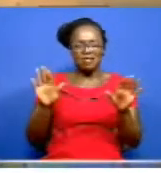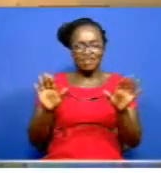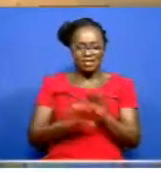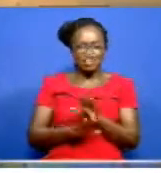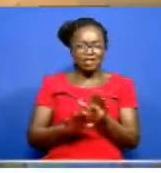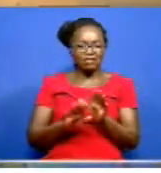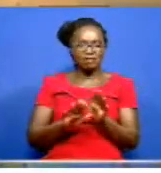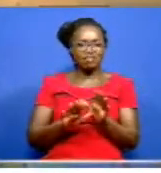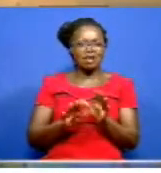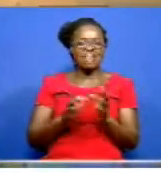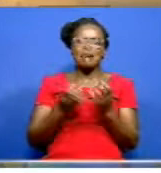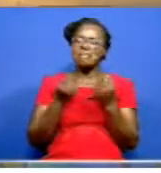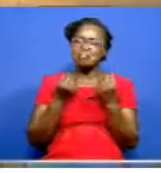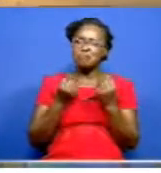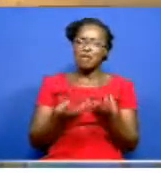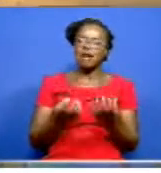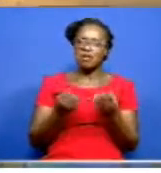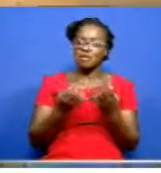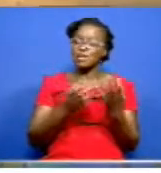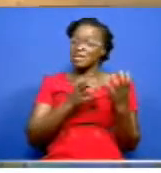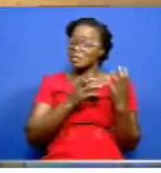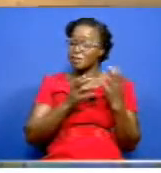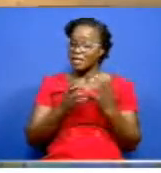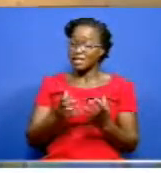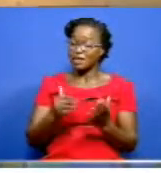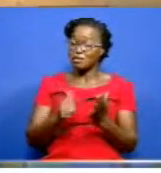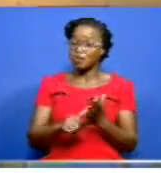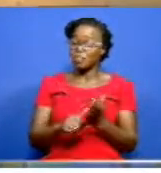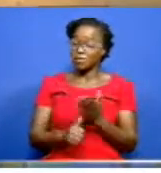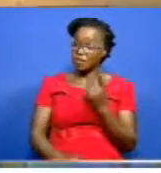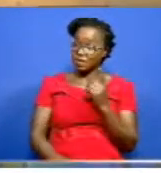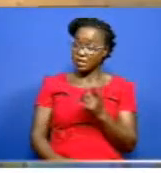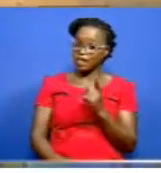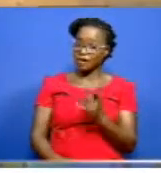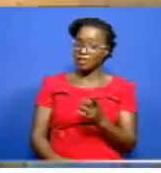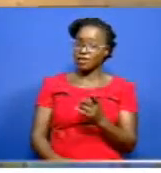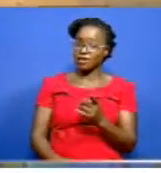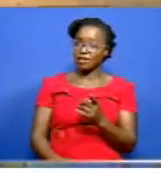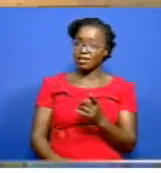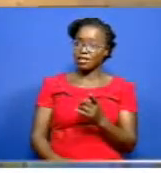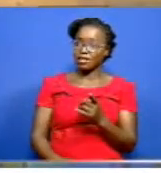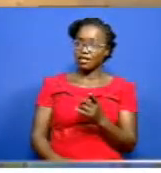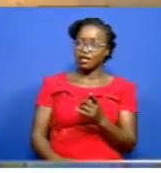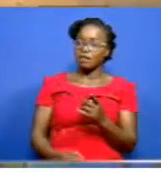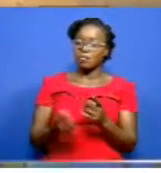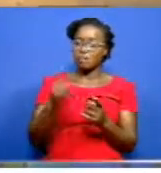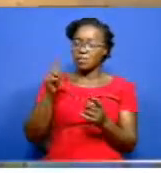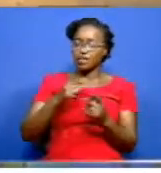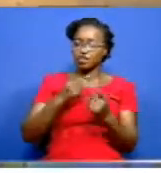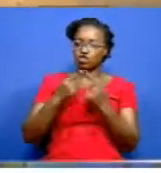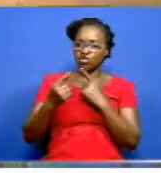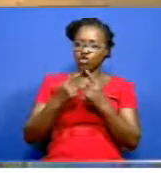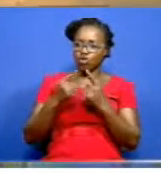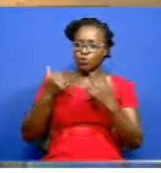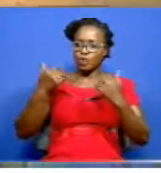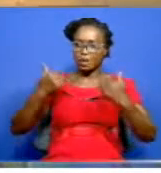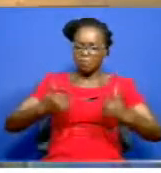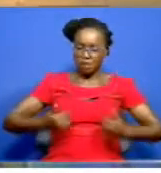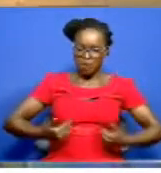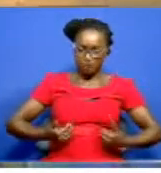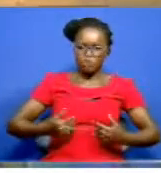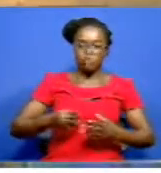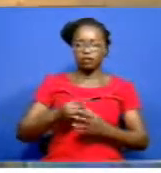inaenda ikikuwa mingi, ujue kuna shida. So shida yake ni uongee na mtu, umwambie, ama